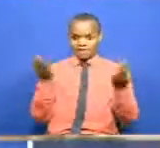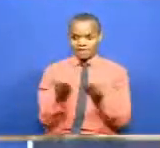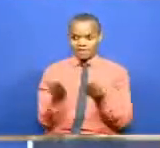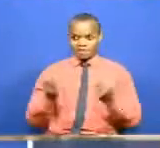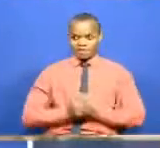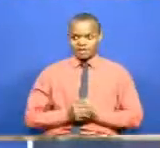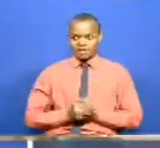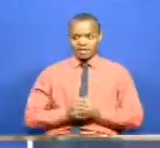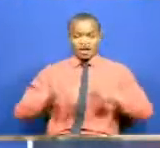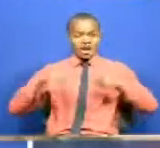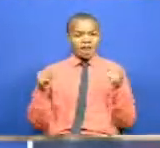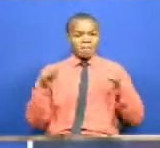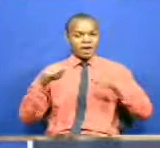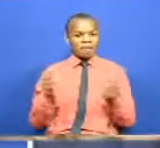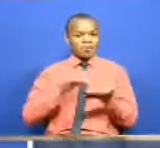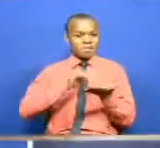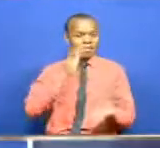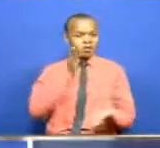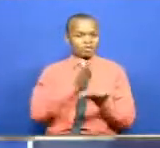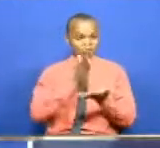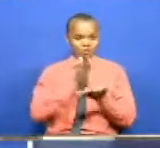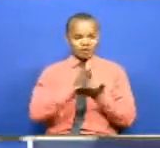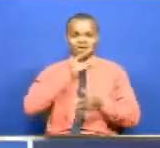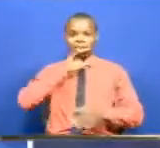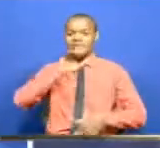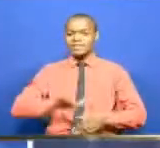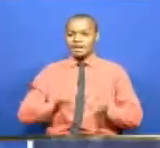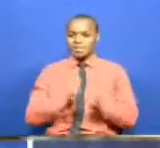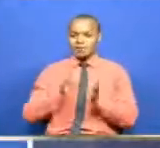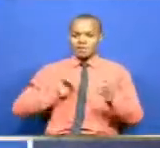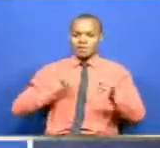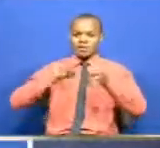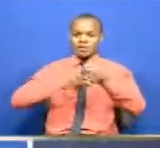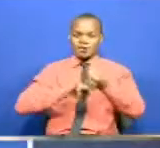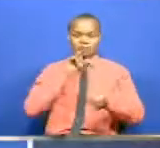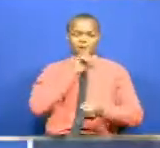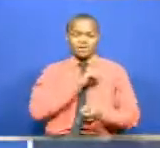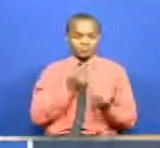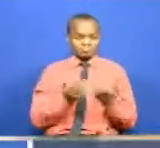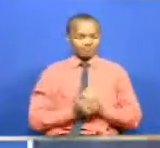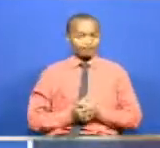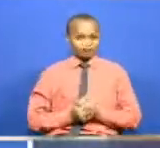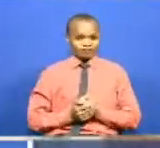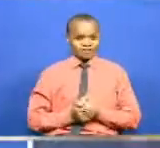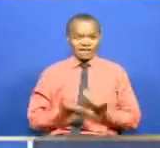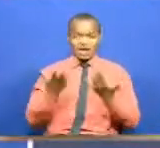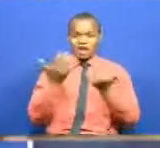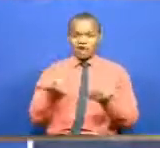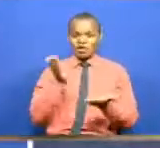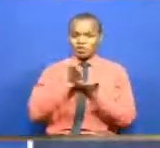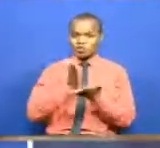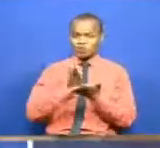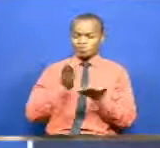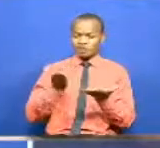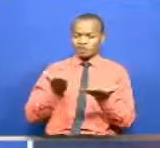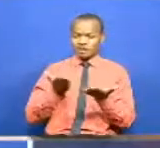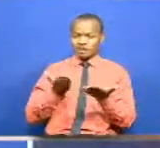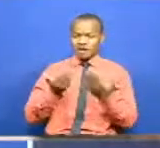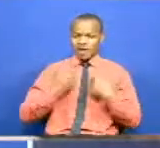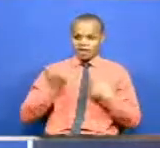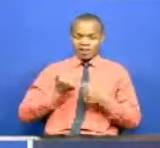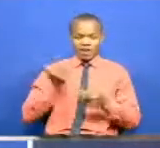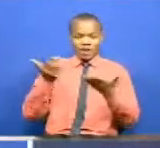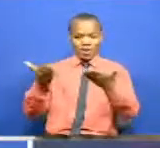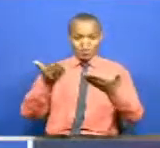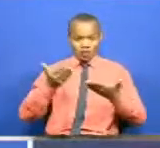Nimefurahi sana kijana wangu amefanya harusi, nimeletoa msichana kwa nyumba yangu na sikukua na msichana. Kwa hivyo nimekaribisha